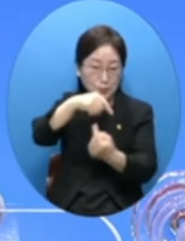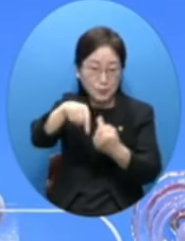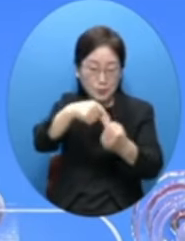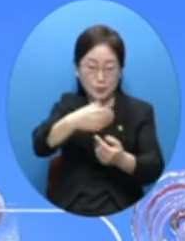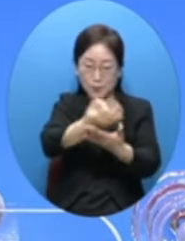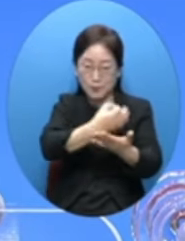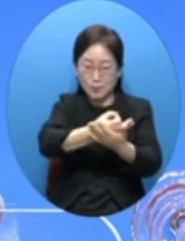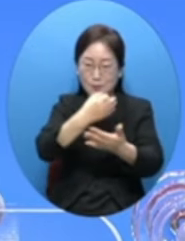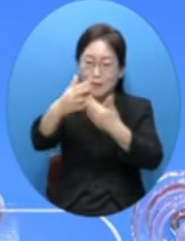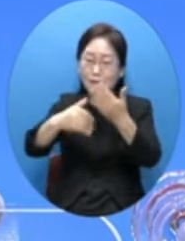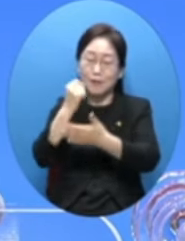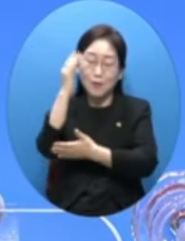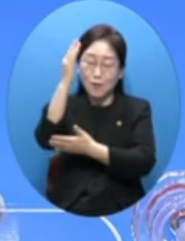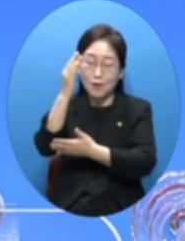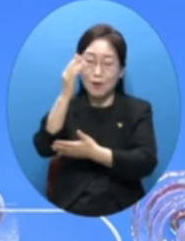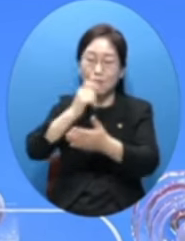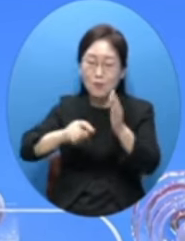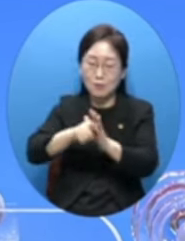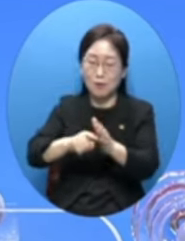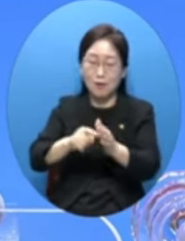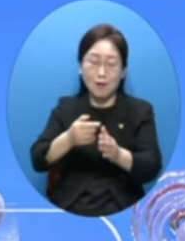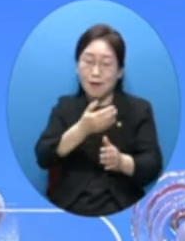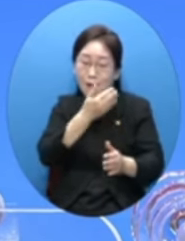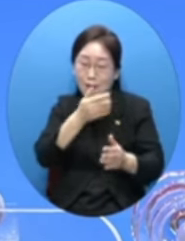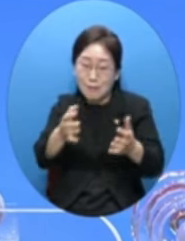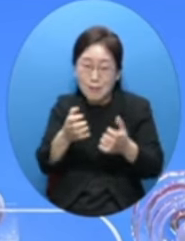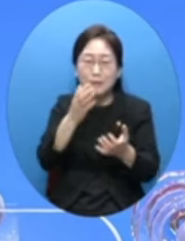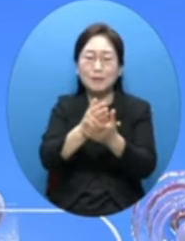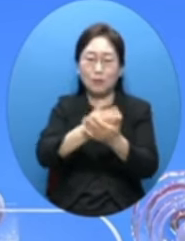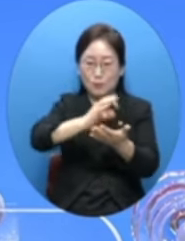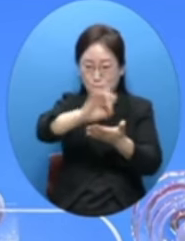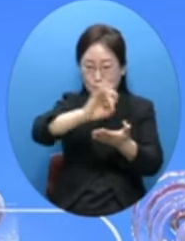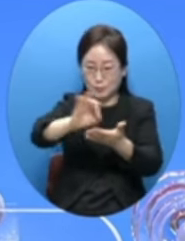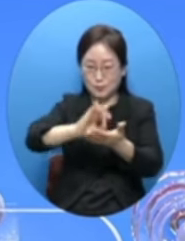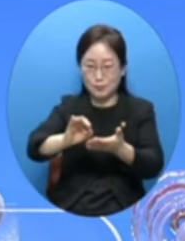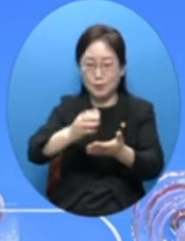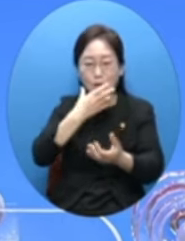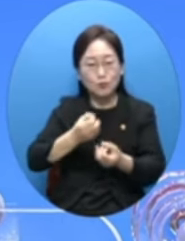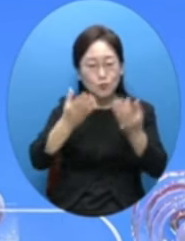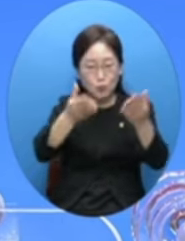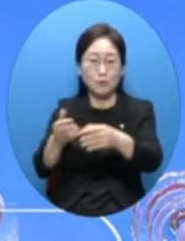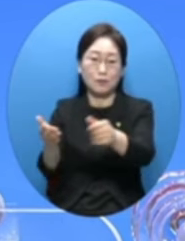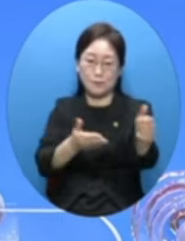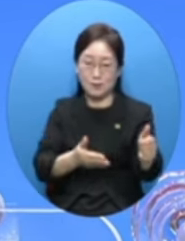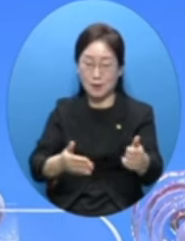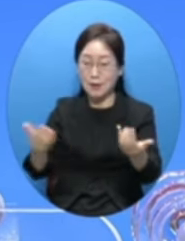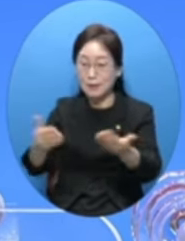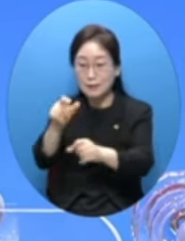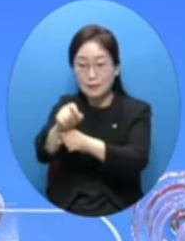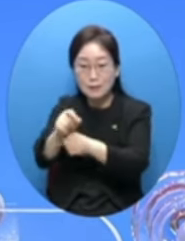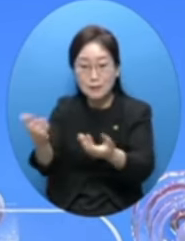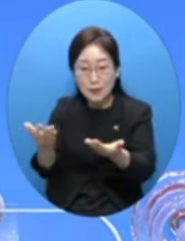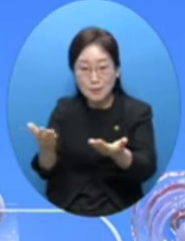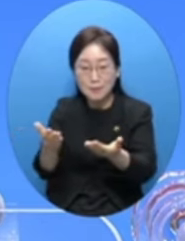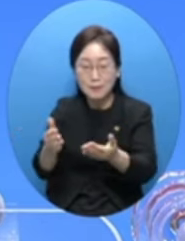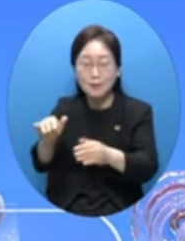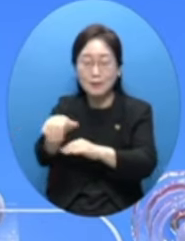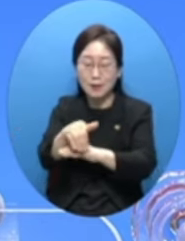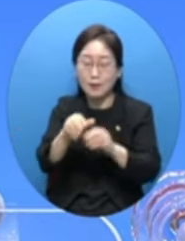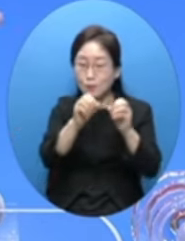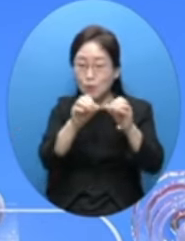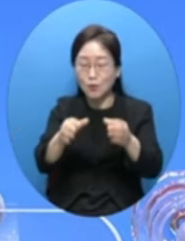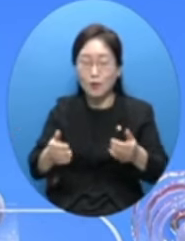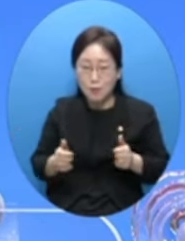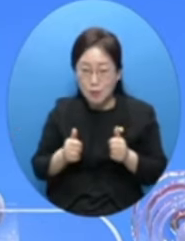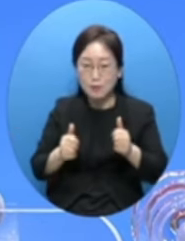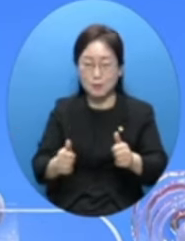돈을 벌어서 하나님 영광에서 그 아낌없이 돈을 쓰는 축복을 받아야 되는 것입니다. 직장에는 직장 선교사로서 열심히 일을 해서